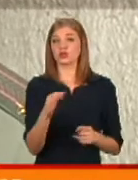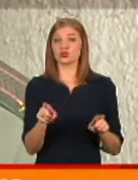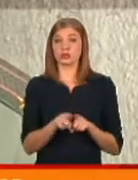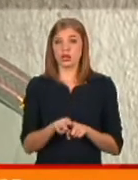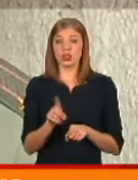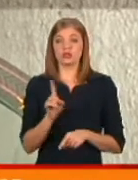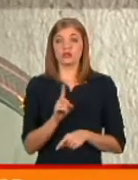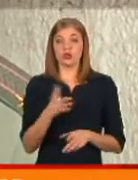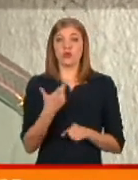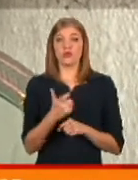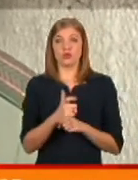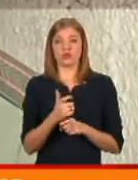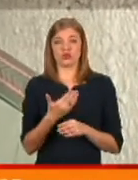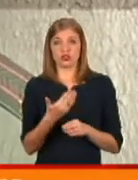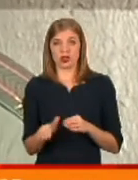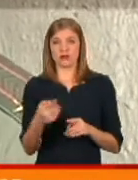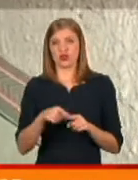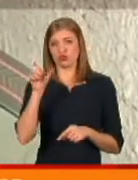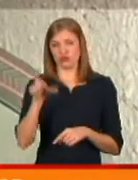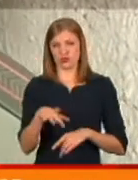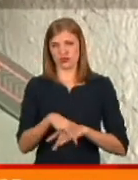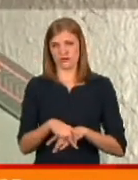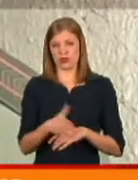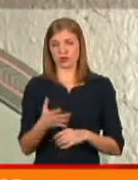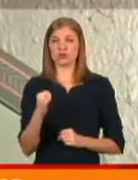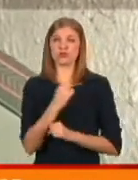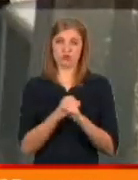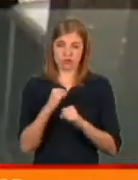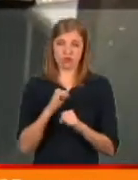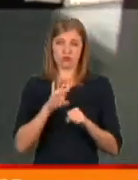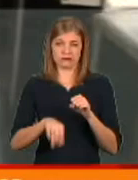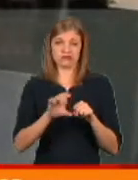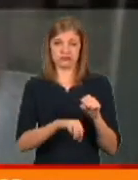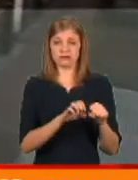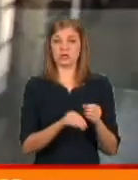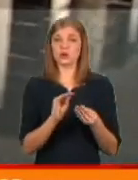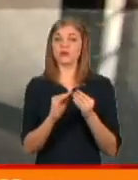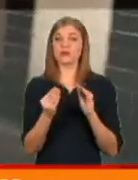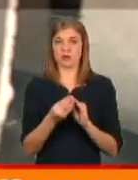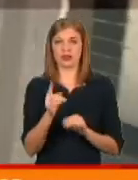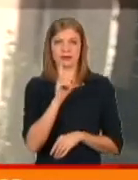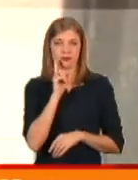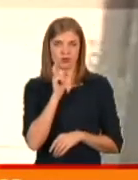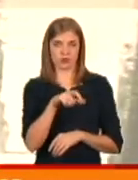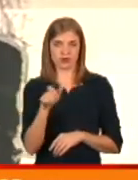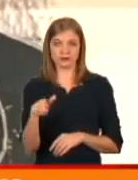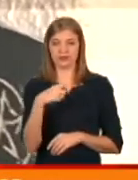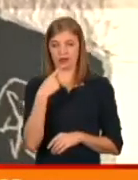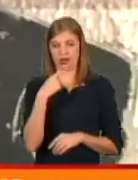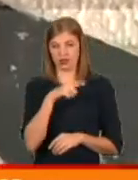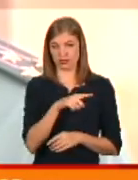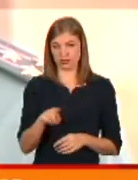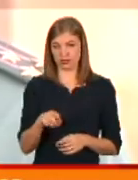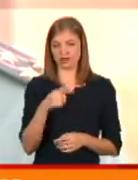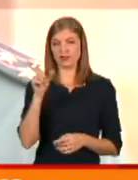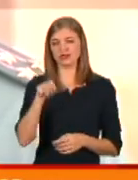что в большей степени это человеческий фактор. Как бы боремся с этим. Особливо проблемні молоді кадри, каже Ромашков.